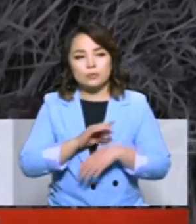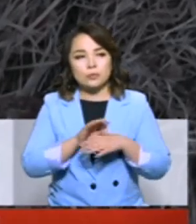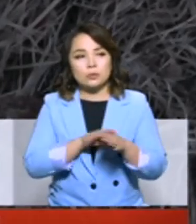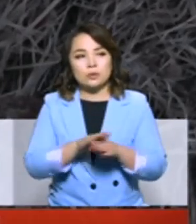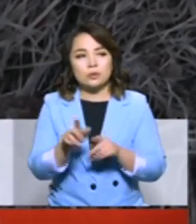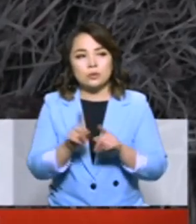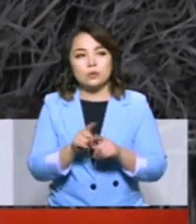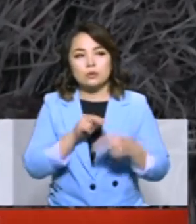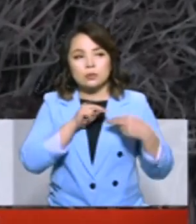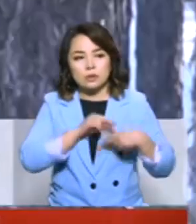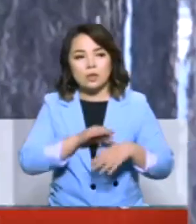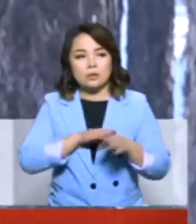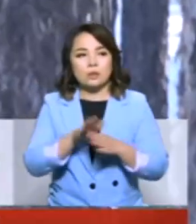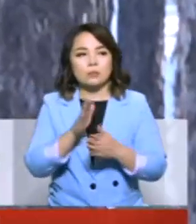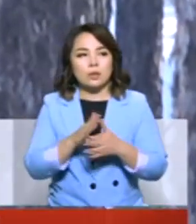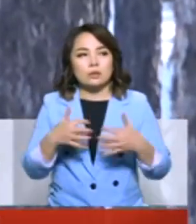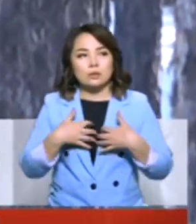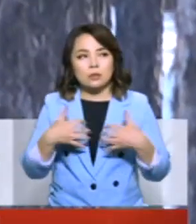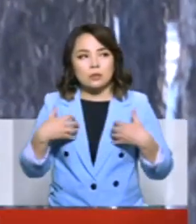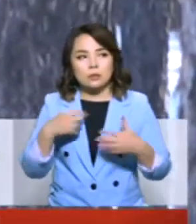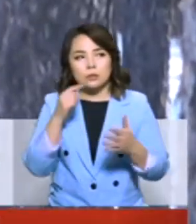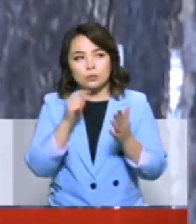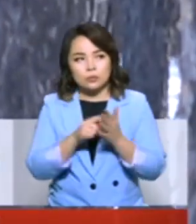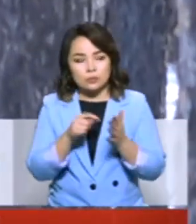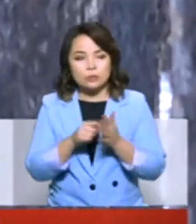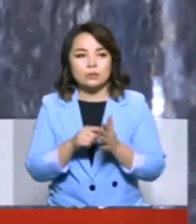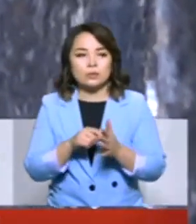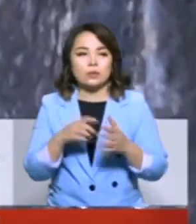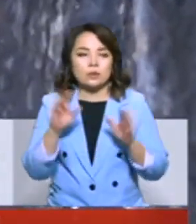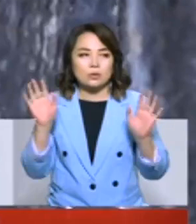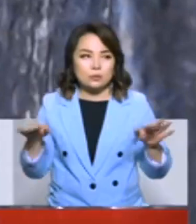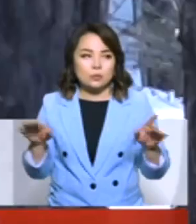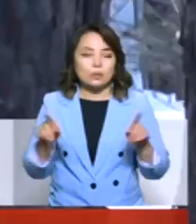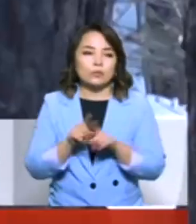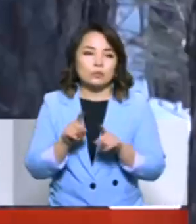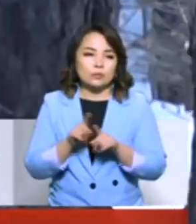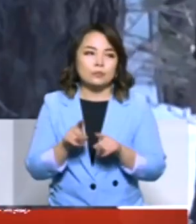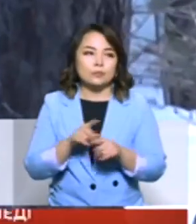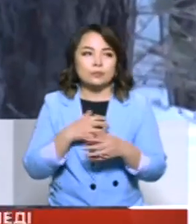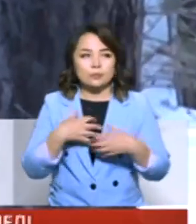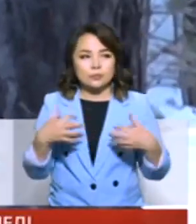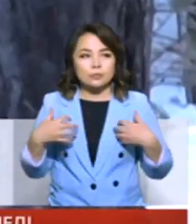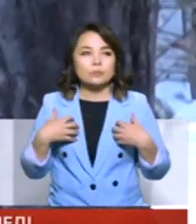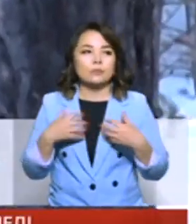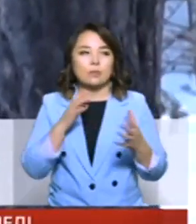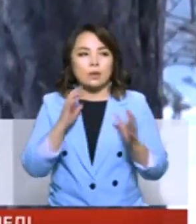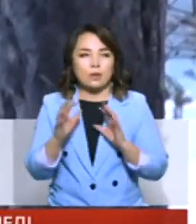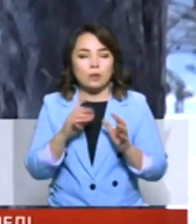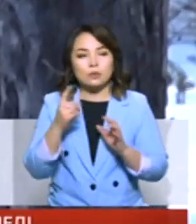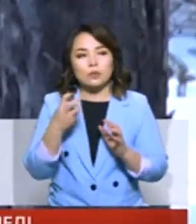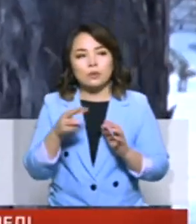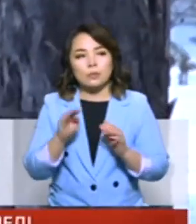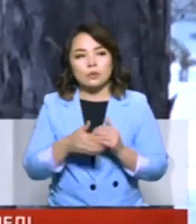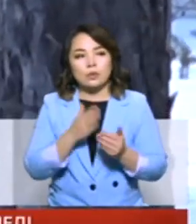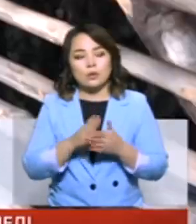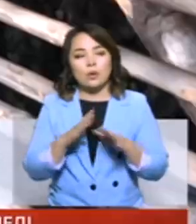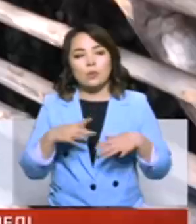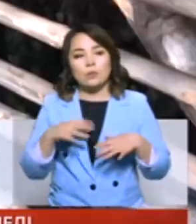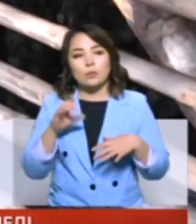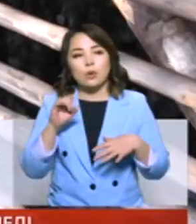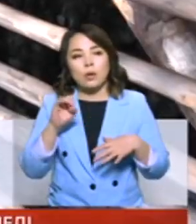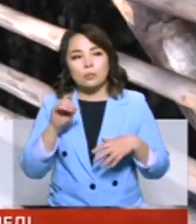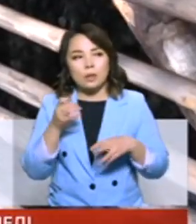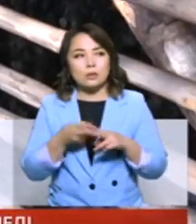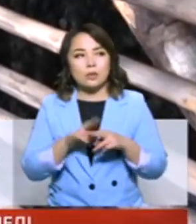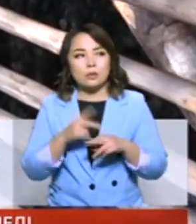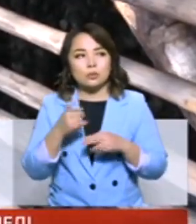жазбай еңбек етеді. Жабайы аң-құстарға да қамқорлық көрсетеді. Аумағы 130 мың гектарға жуық, Бурабай ұлттық паркінде